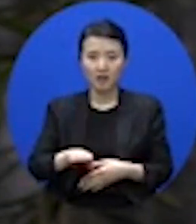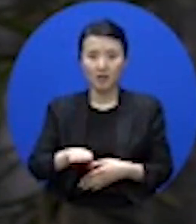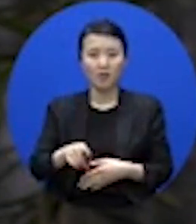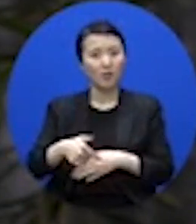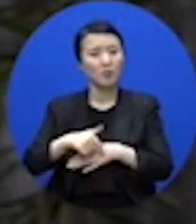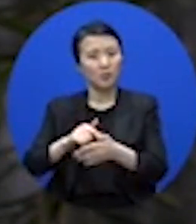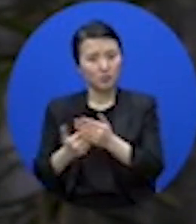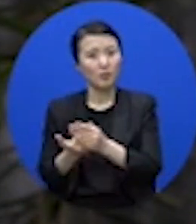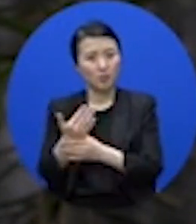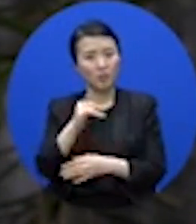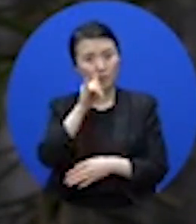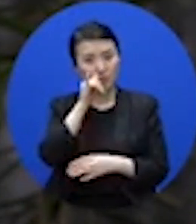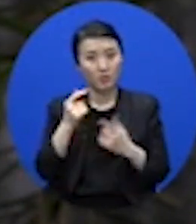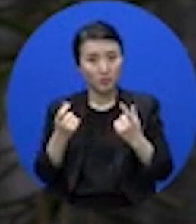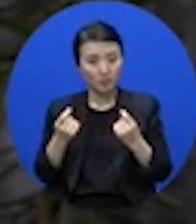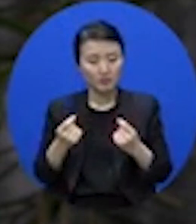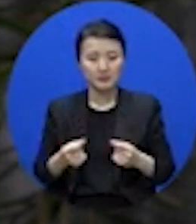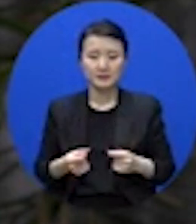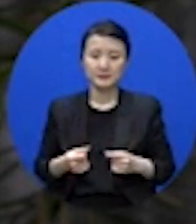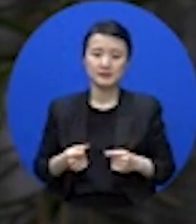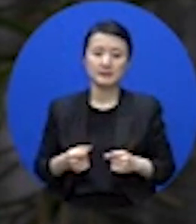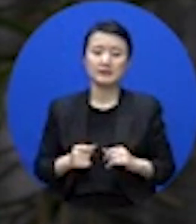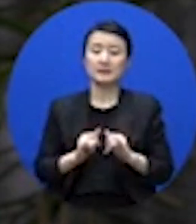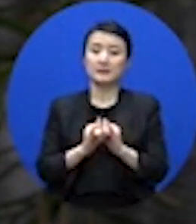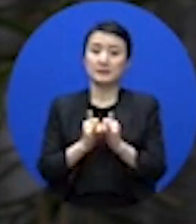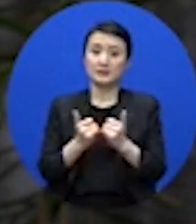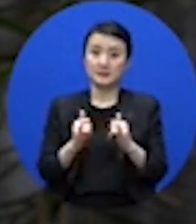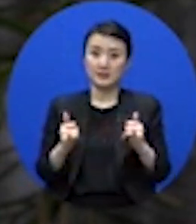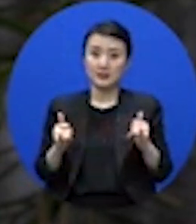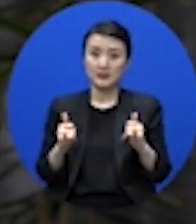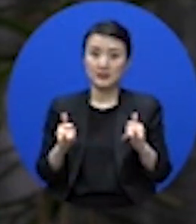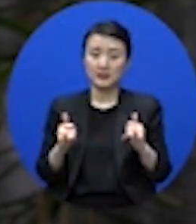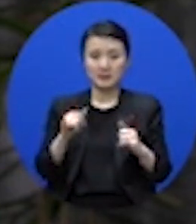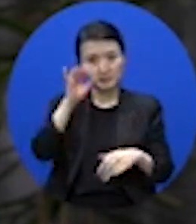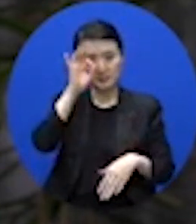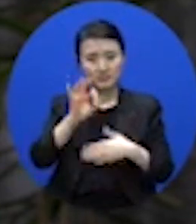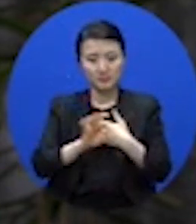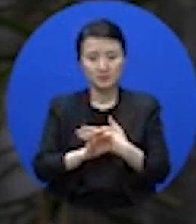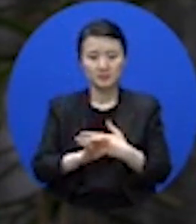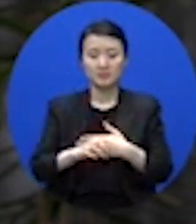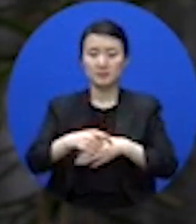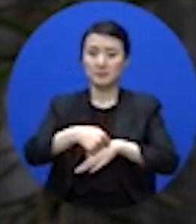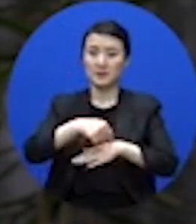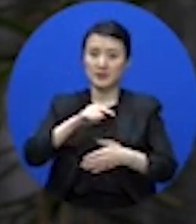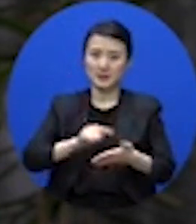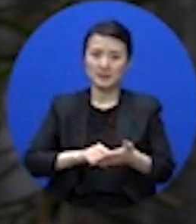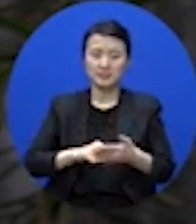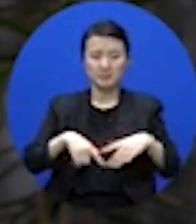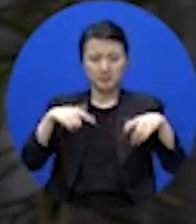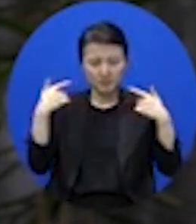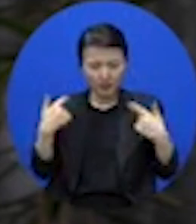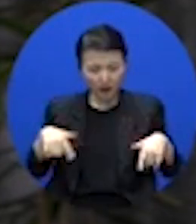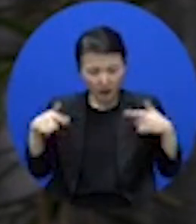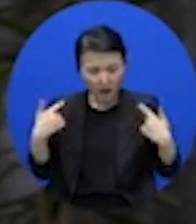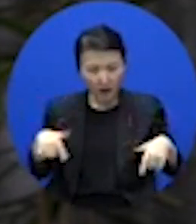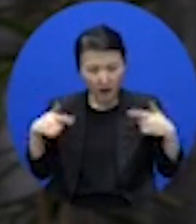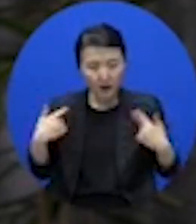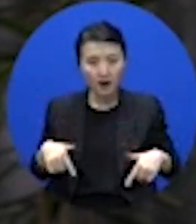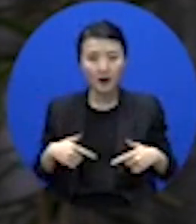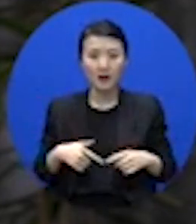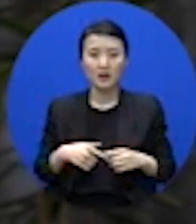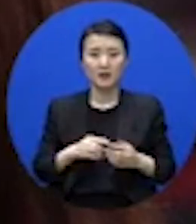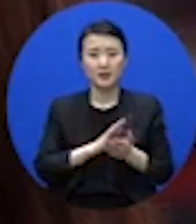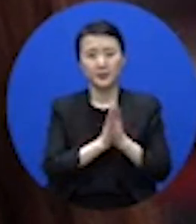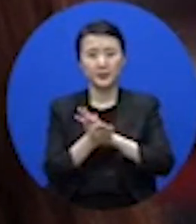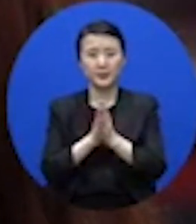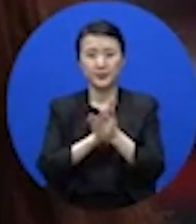거죠. 근데 이게 사람들이 매일 수시로 365일 실시간 분당 바뀌나요?